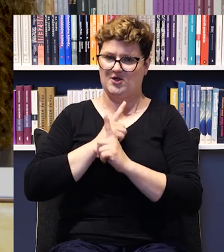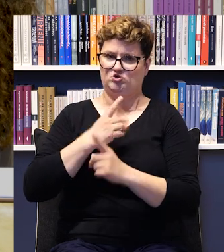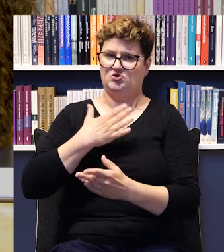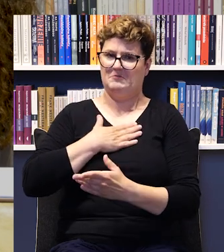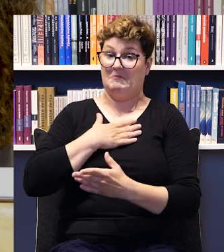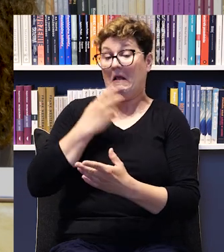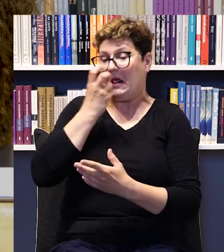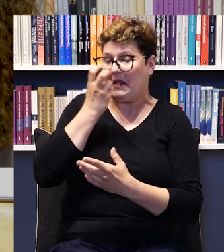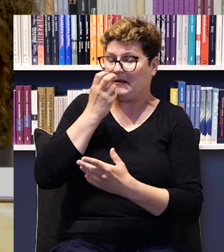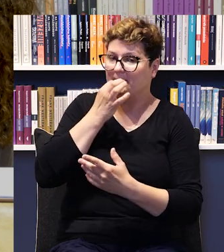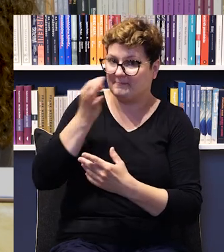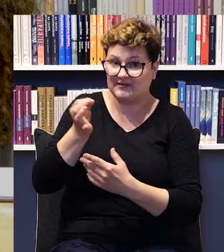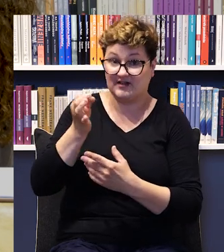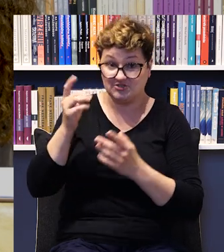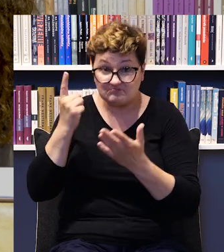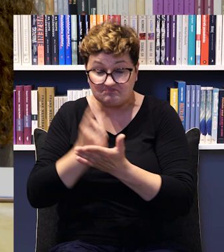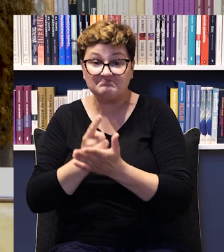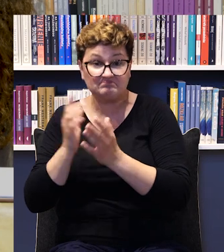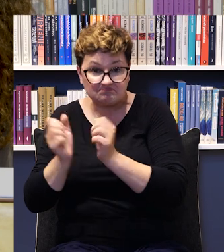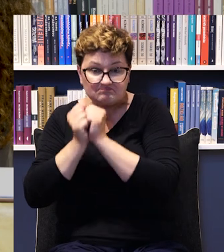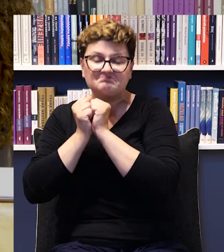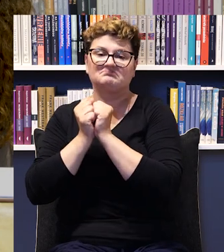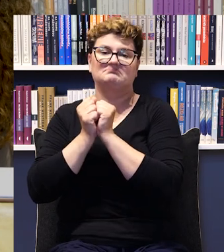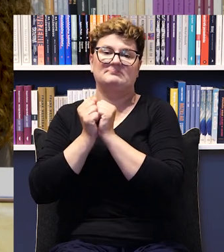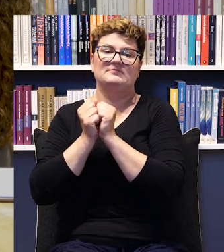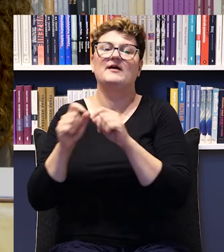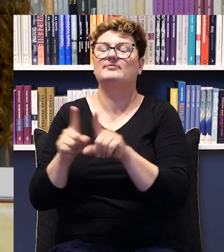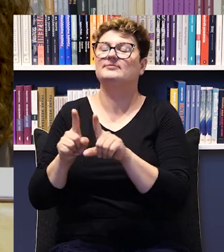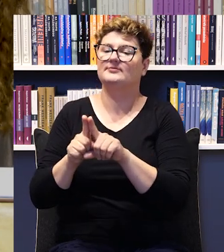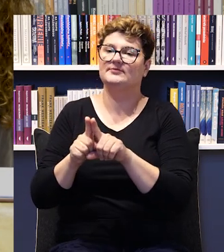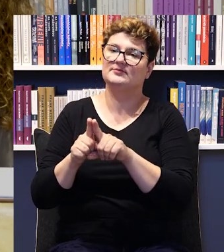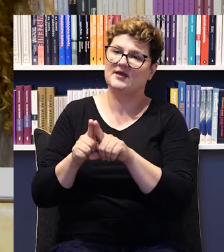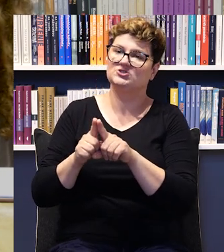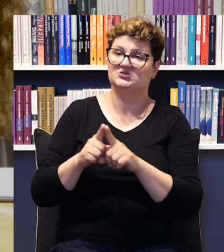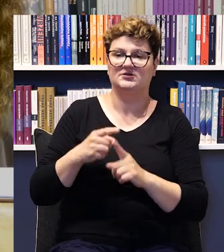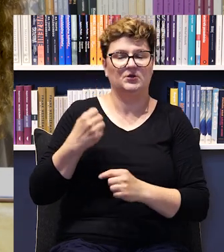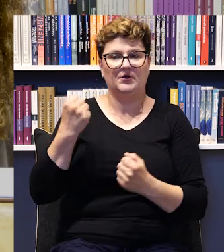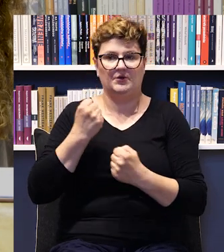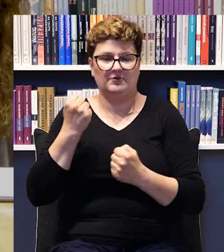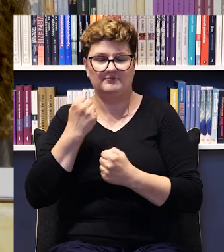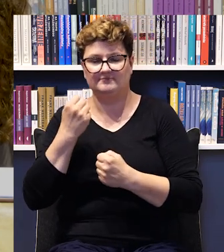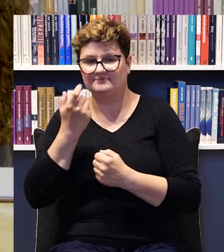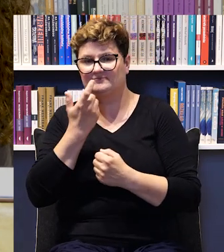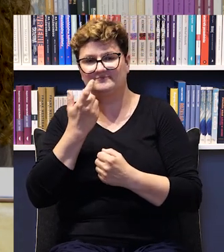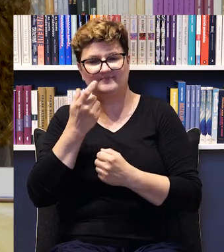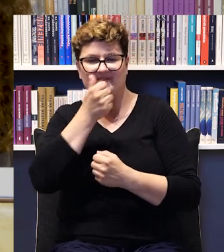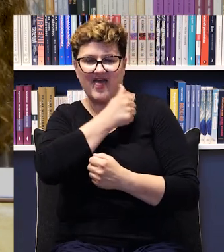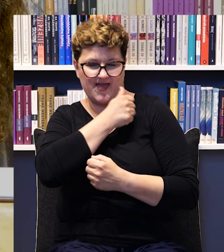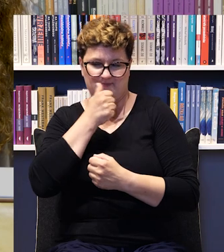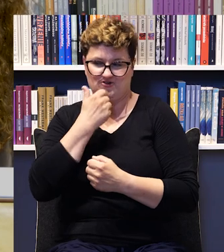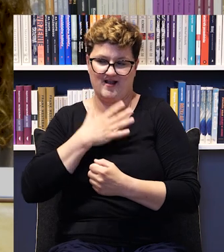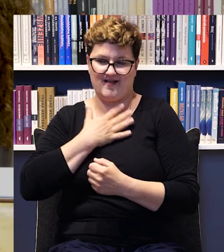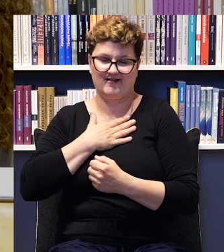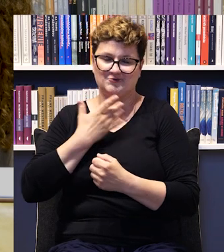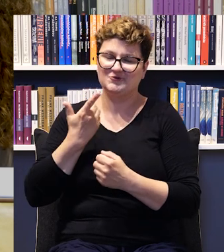Pytanie trochę do ciebie, czy ją odnajduje? Bo też z drugiej strony, to chyba najbardziej tajemniczy, przynajmniej w moim odczuciu bohater, to jest pan